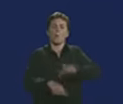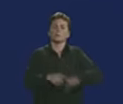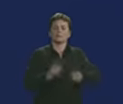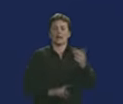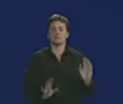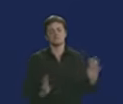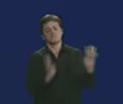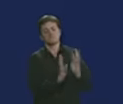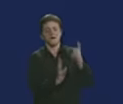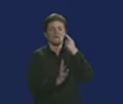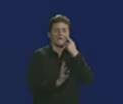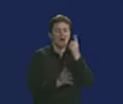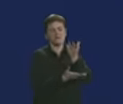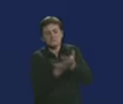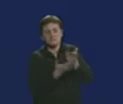On va y réfléchir.